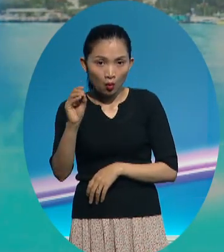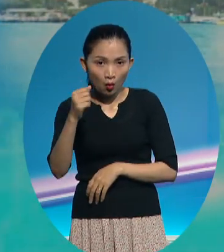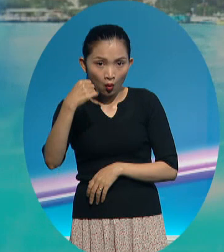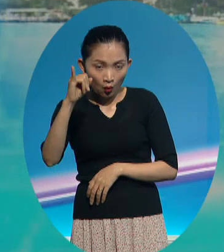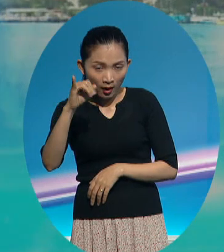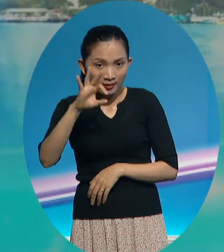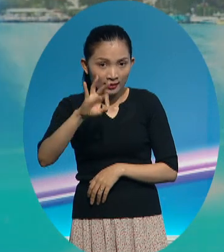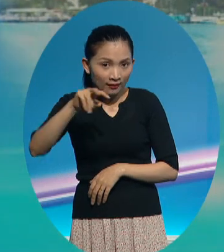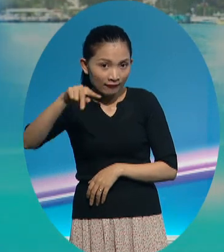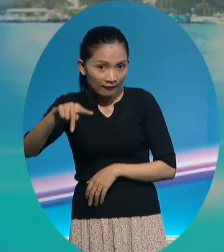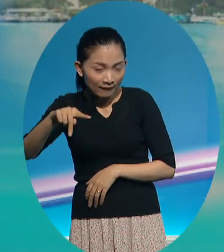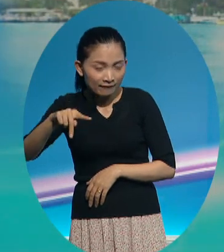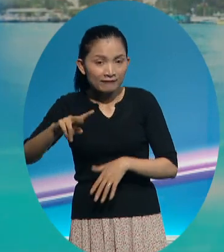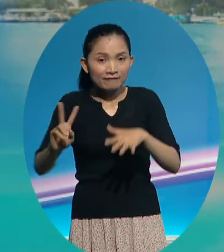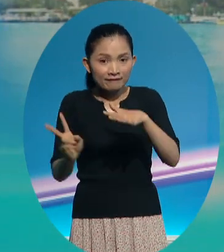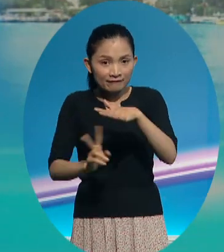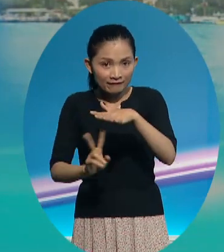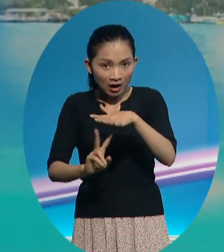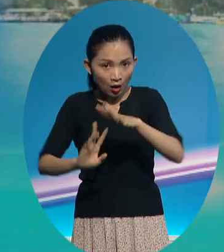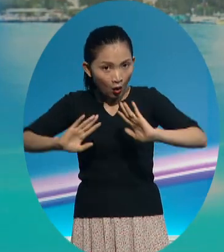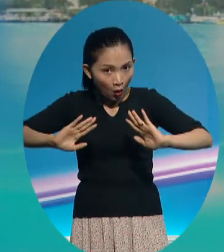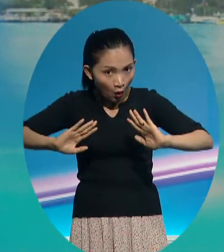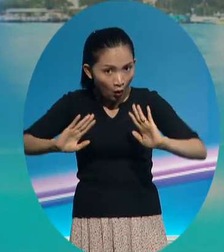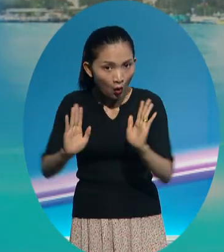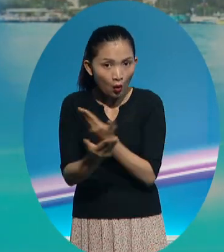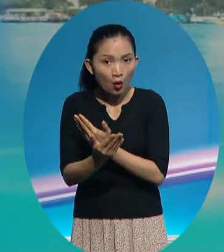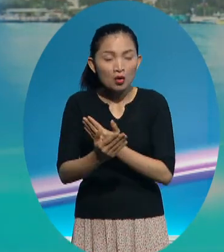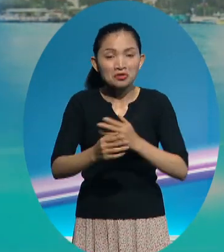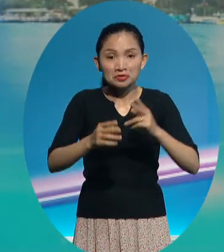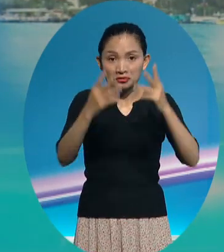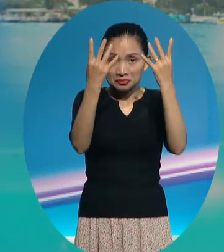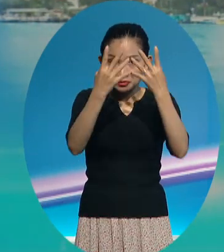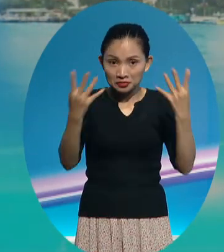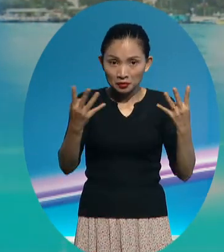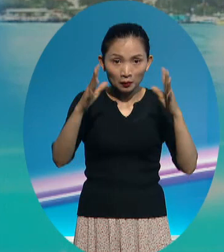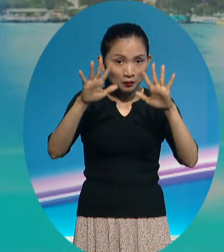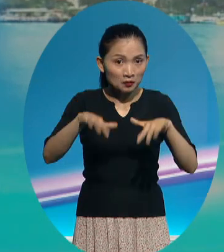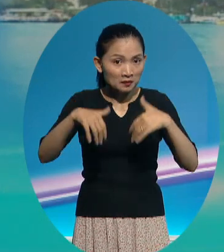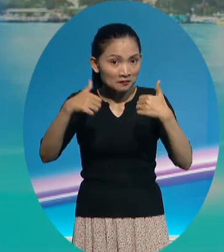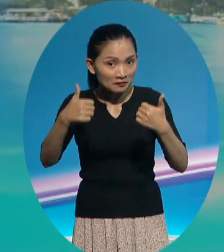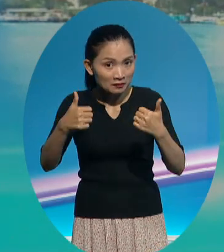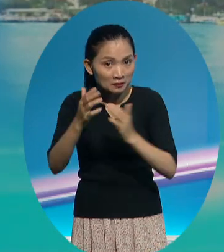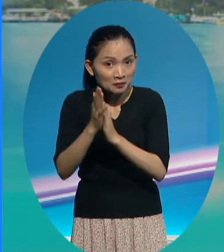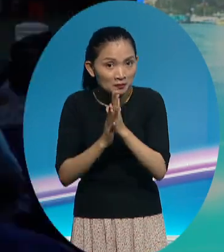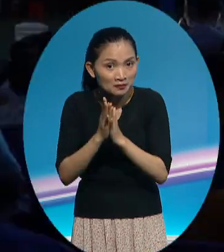sở công lập, ngoài công lập trên địa bàn quận 3 đã tích cực tham gia xây dựng những tiết mục sân khấu hóa tác phẩm văn học đặc sắc.